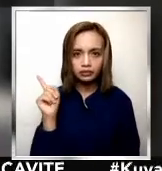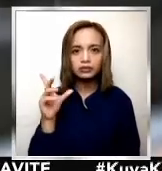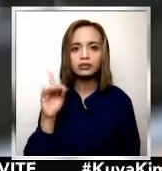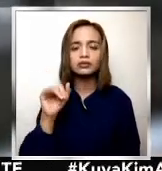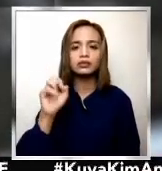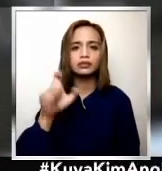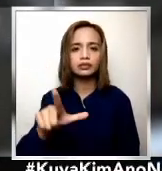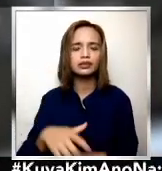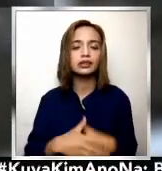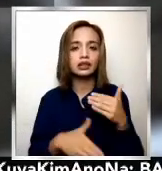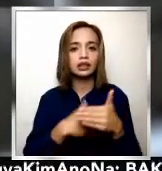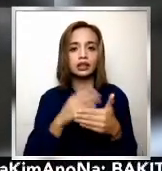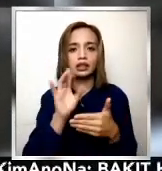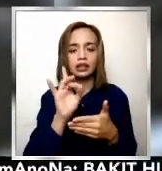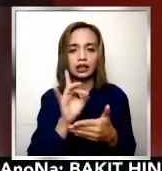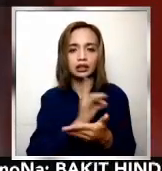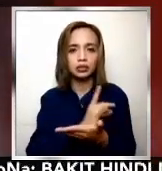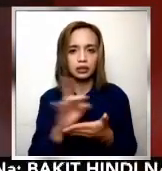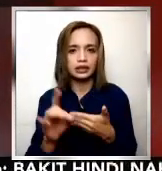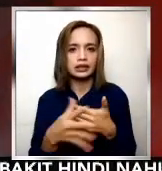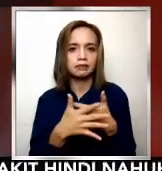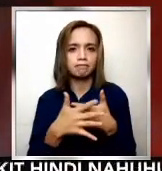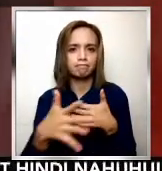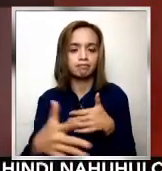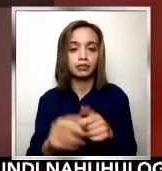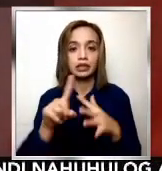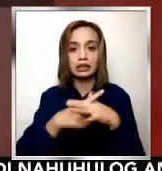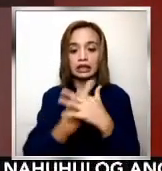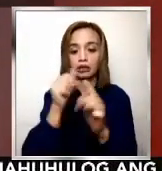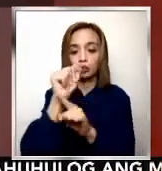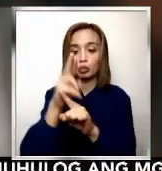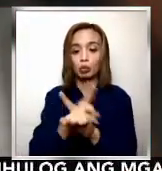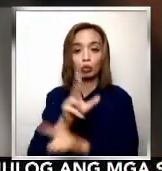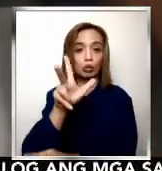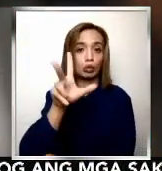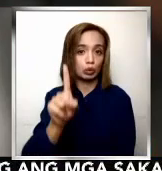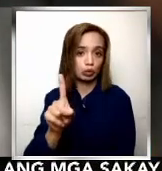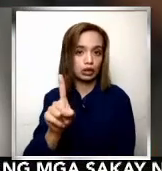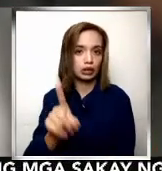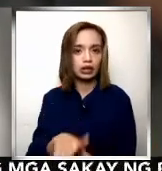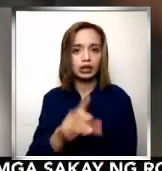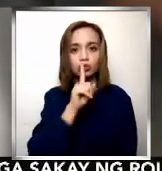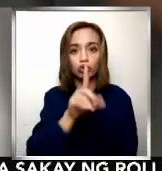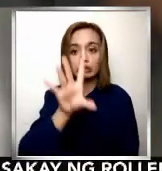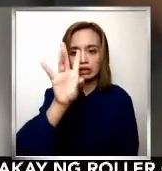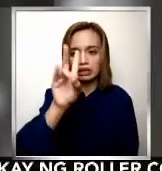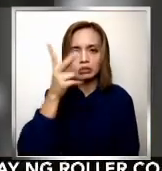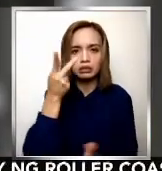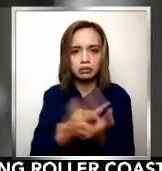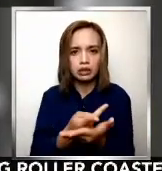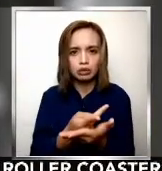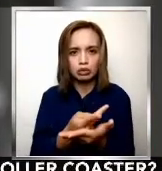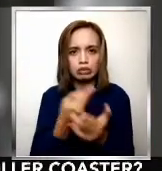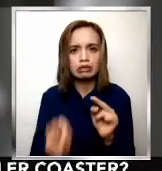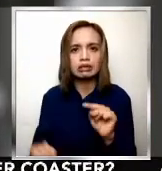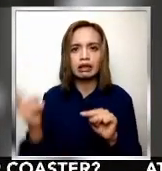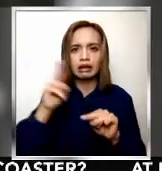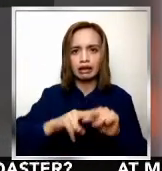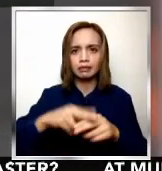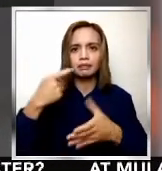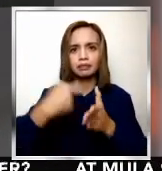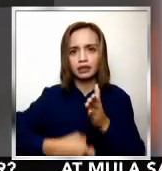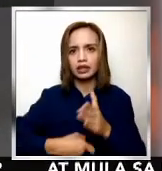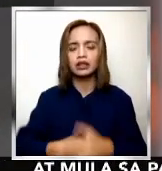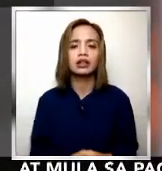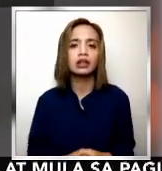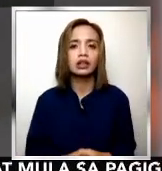price hike simula August 31, umabot na sa 7 pesos kada litro ang itinaas ng gasolina. Mahigit 8 piso naman